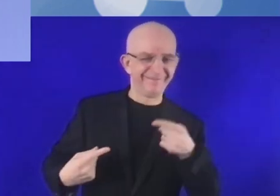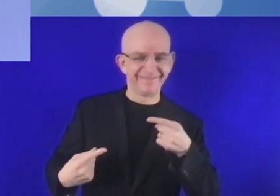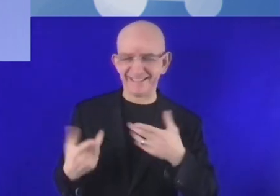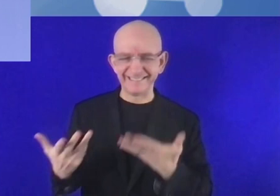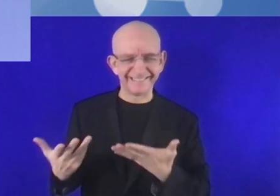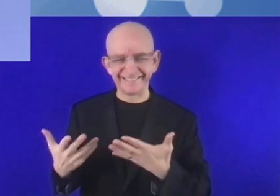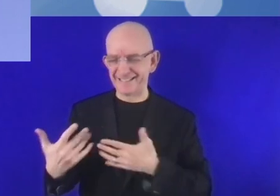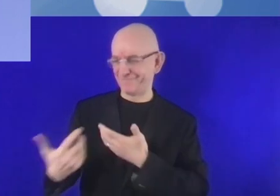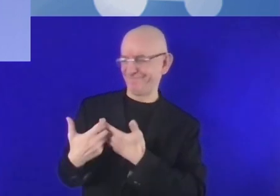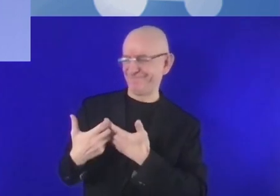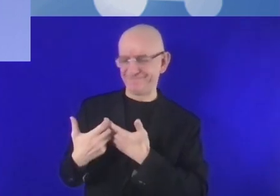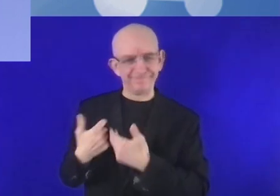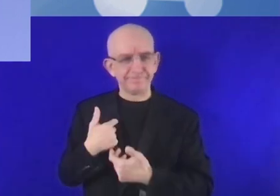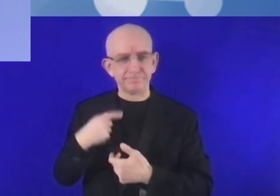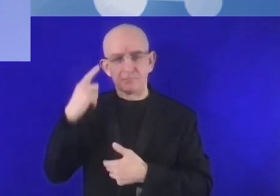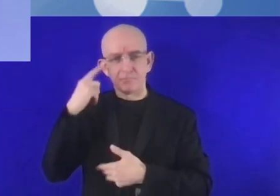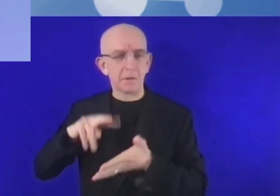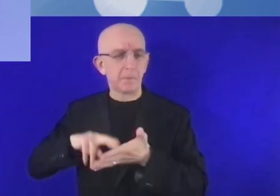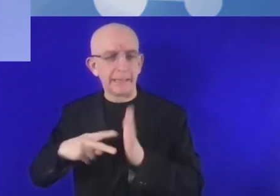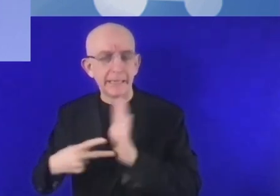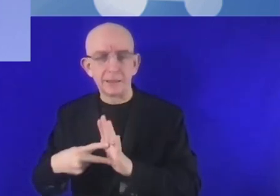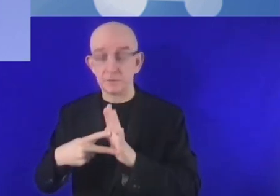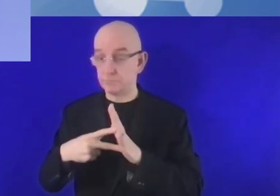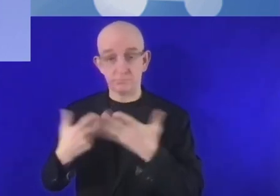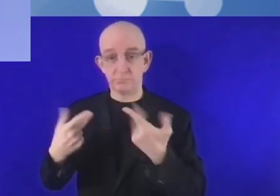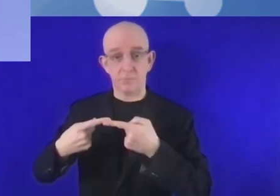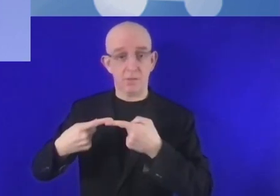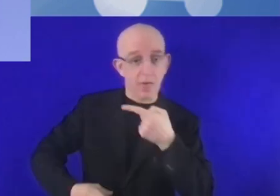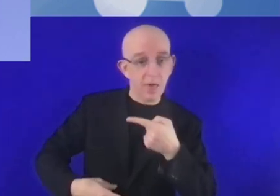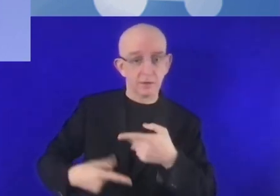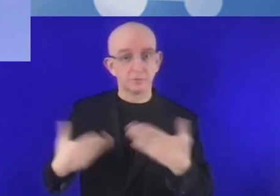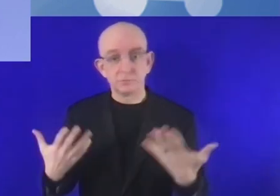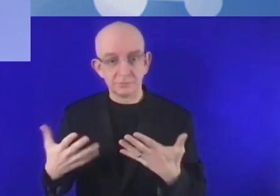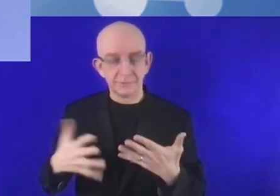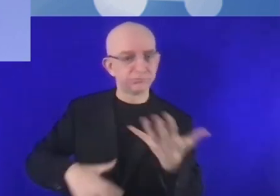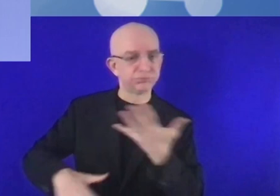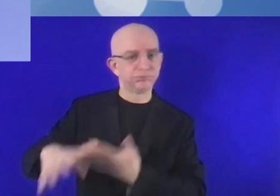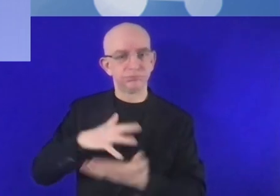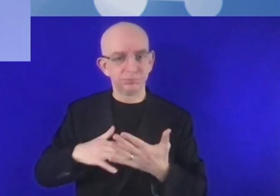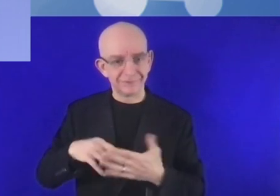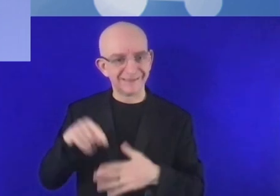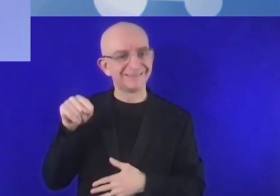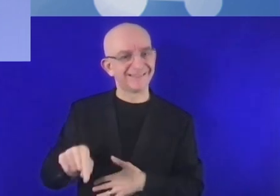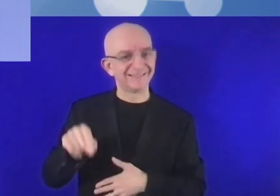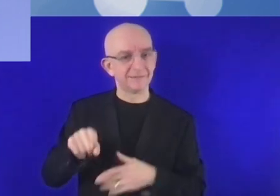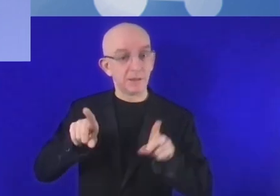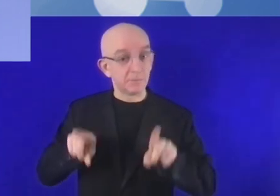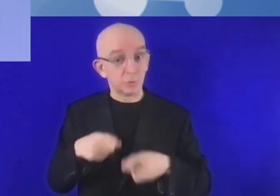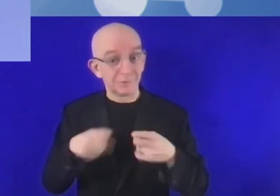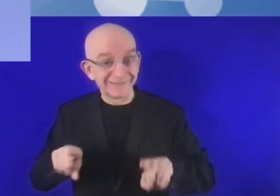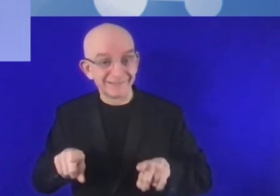muzyka, która ma mniej odcieni, mniejszą mnogość informacji, która do nas docierają. Można to porównać do tak zwanego śmieciowego